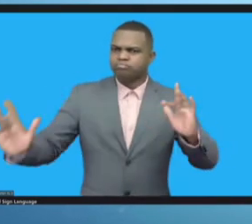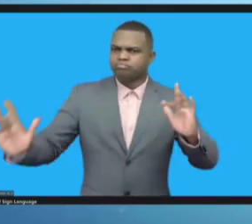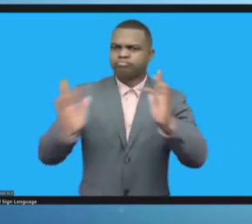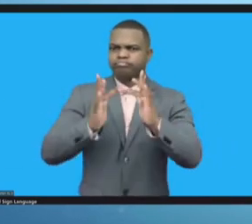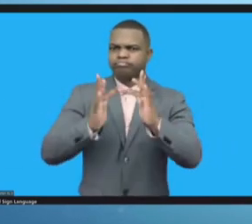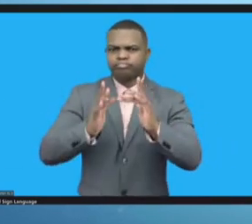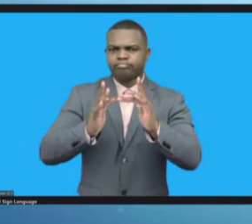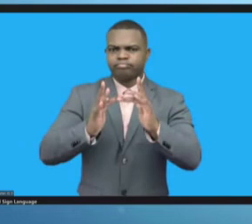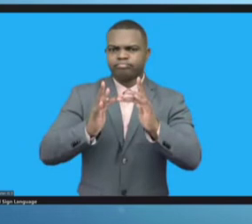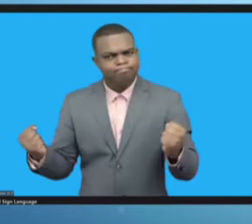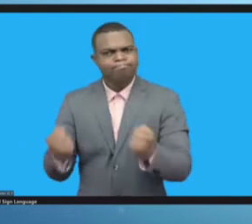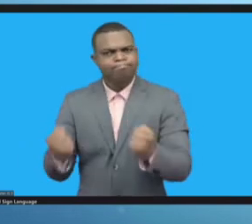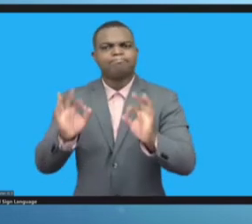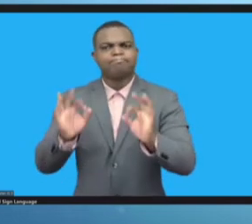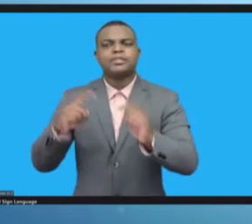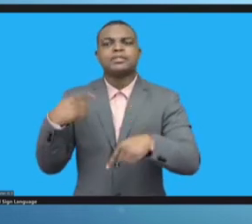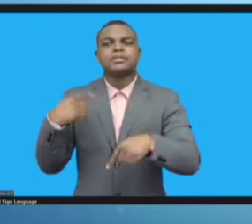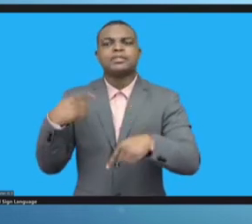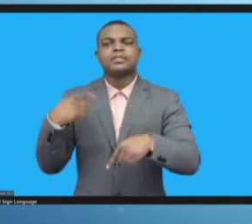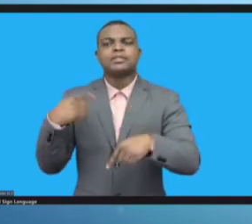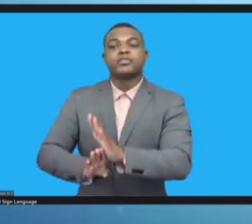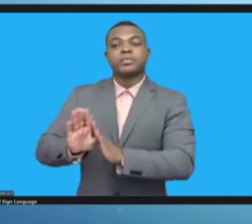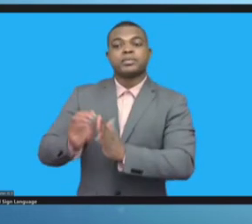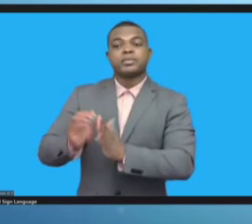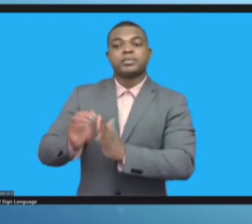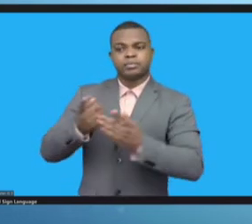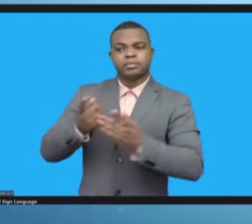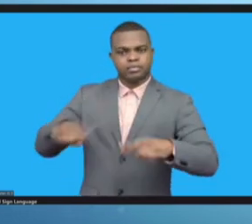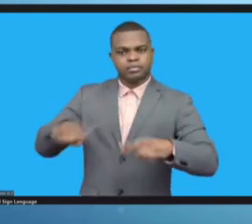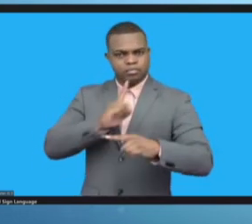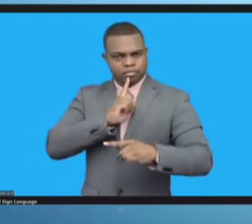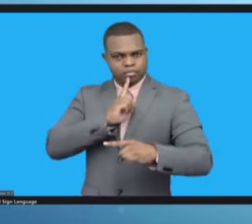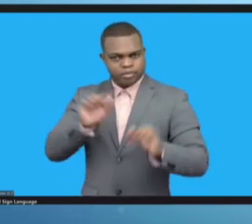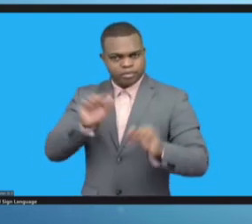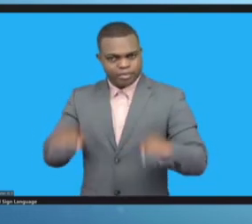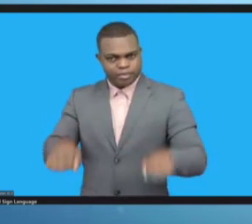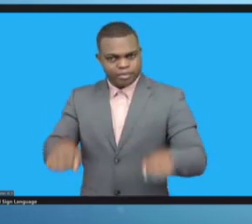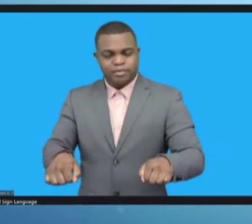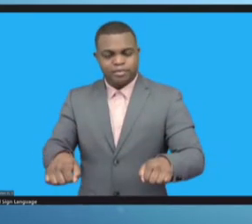durable. Mesdames et messieurs, bien qu'en ce moment, l'Afrique